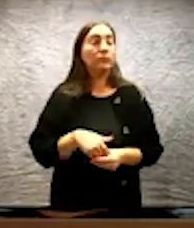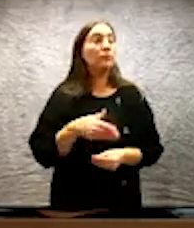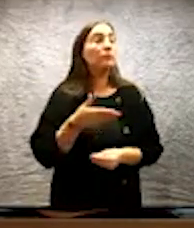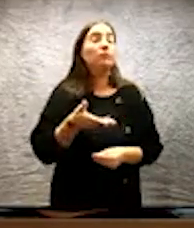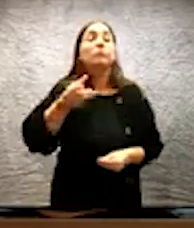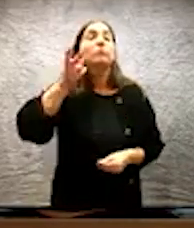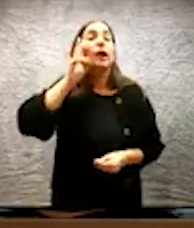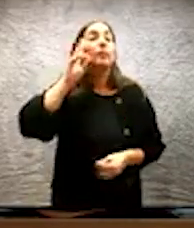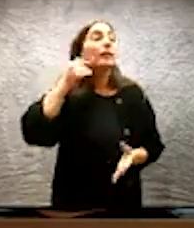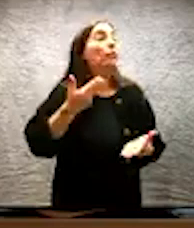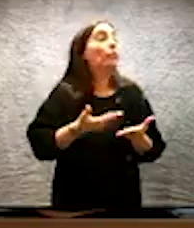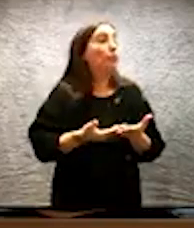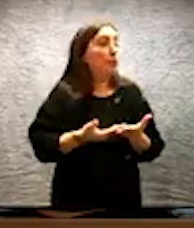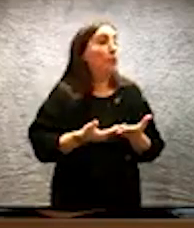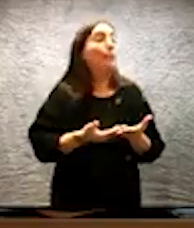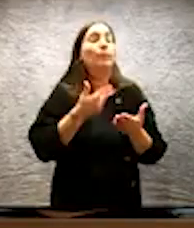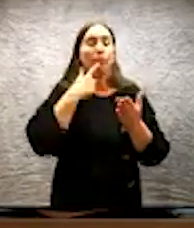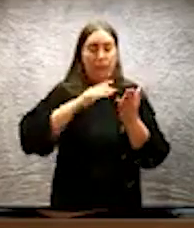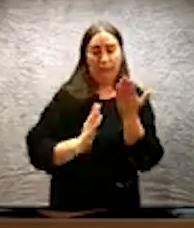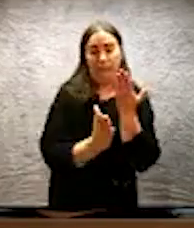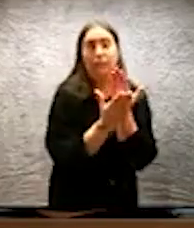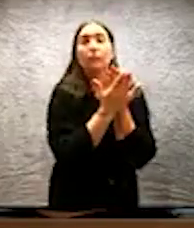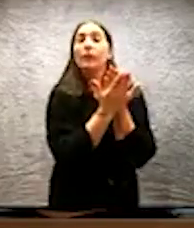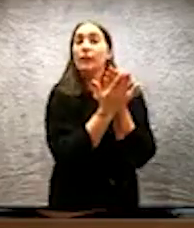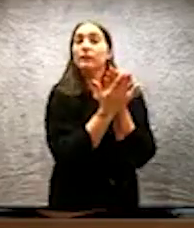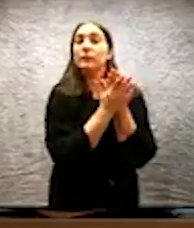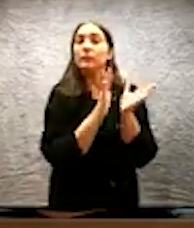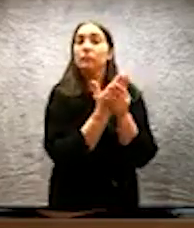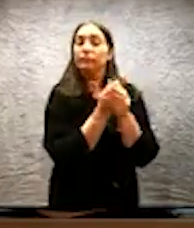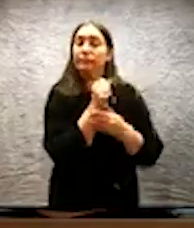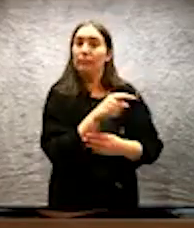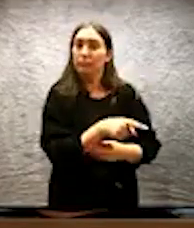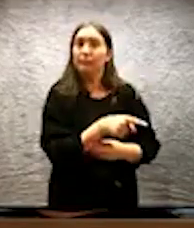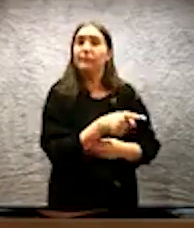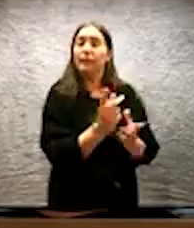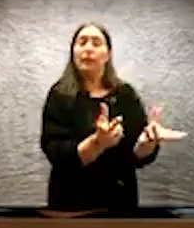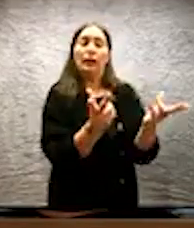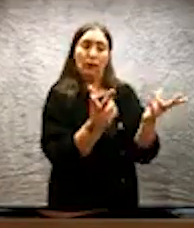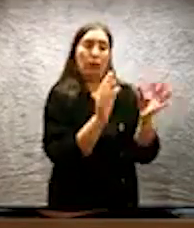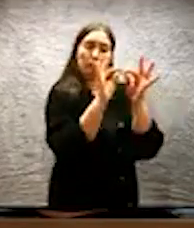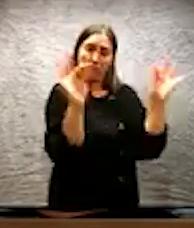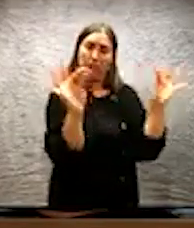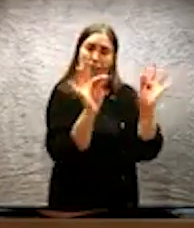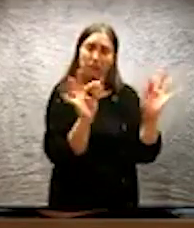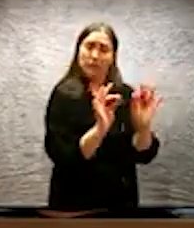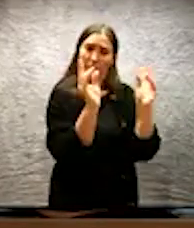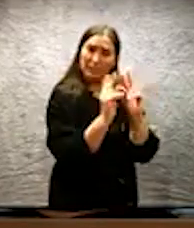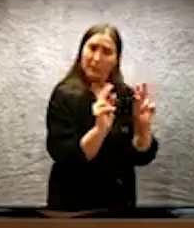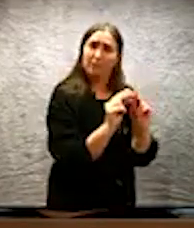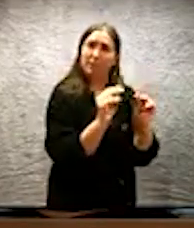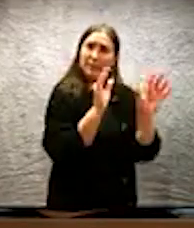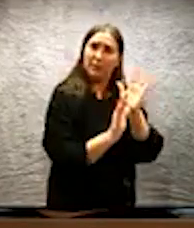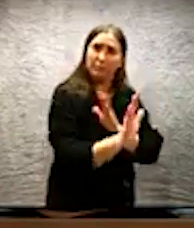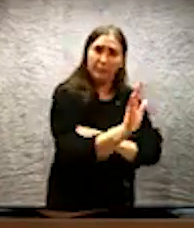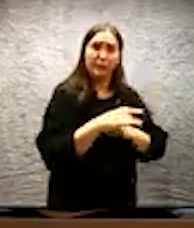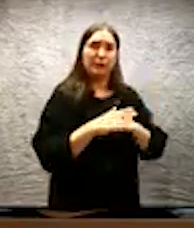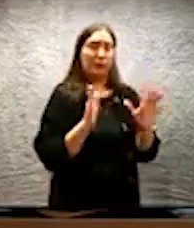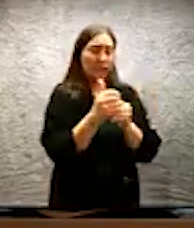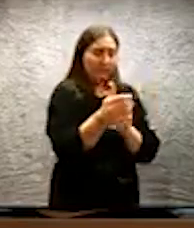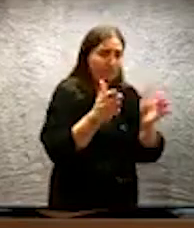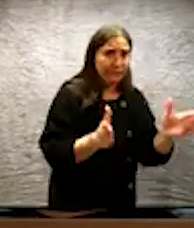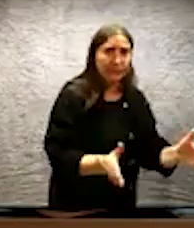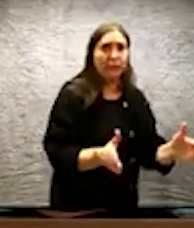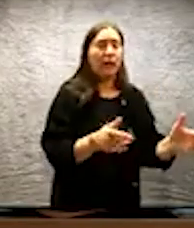comme d'habitude, fait une annexe à cette délibération qui reprend donc par ligne les filières, les différentes filières et